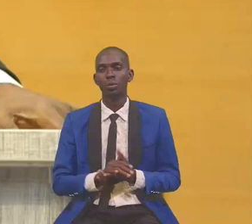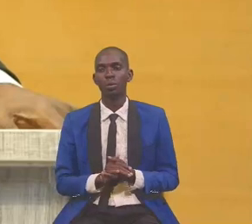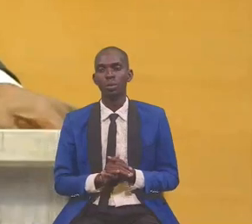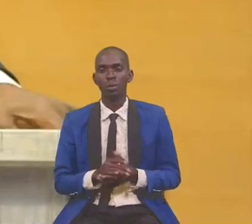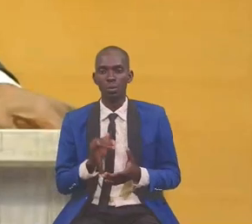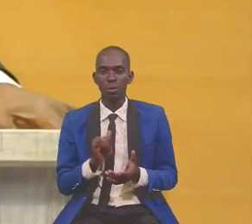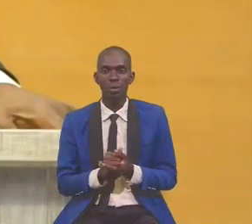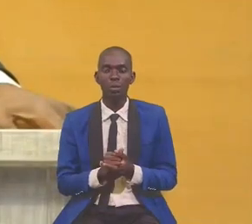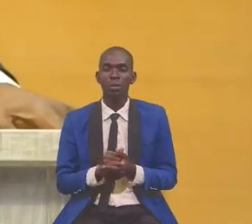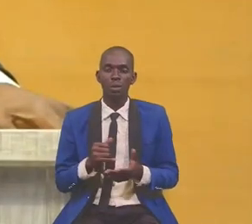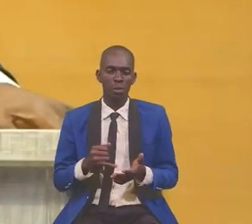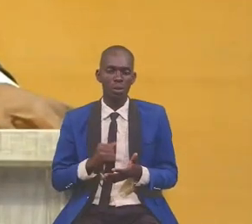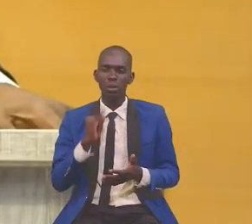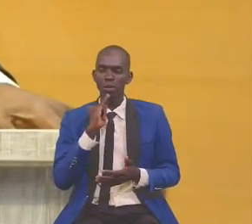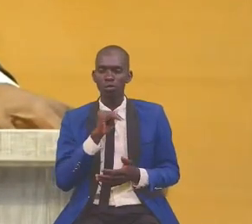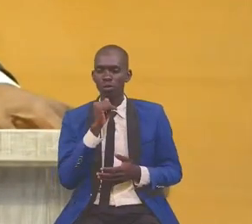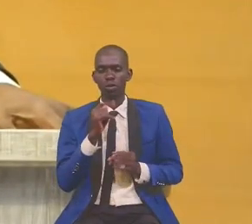que tu n'es pas l'esprit humain.